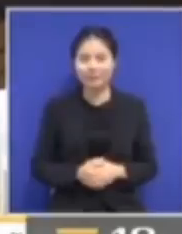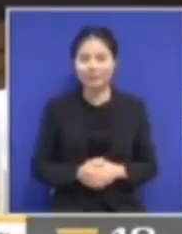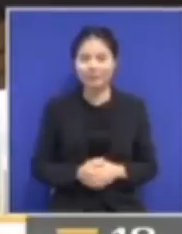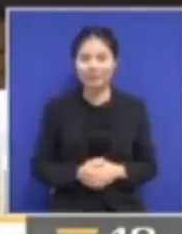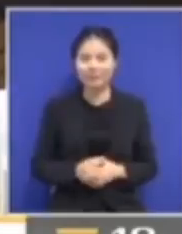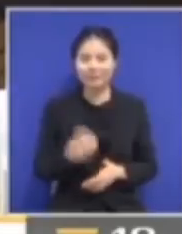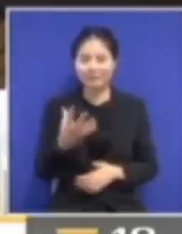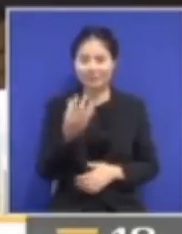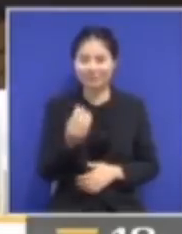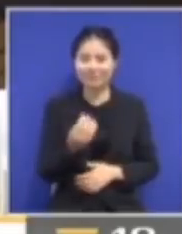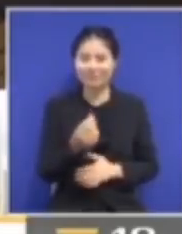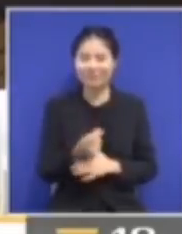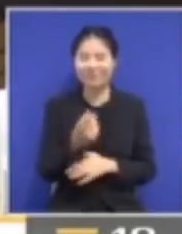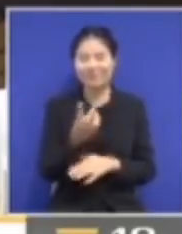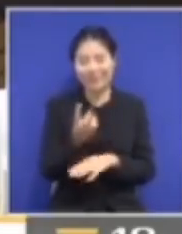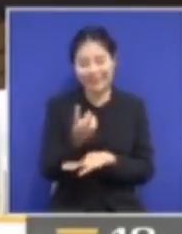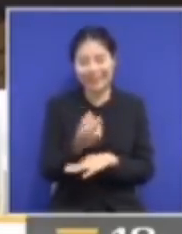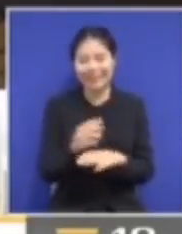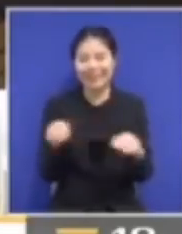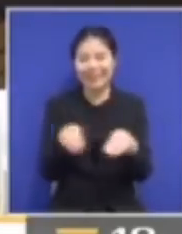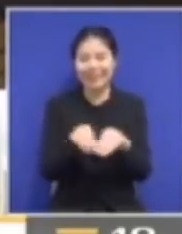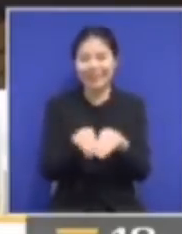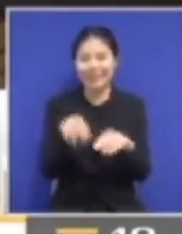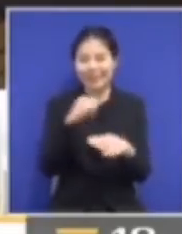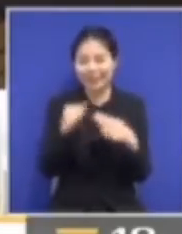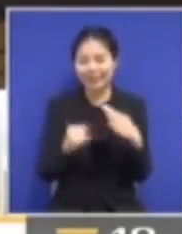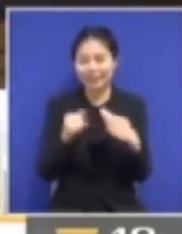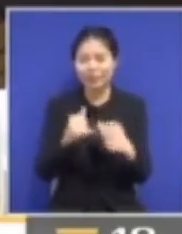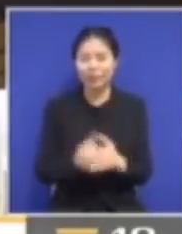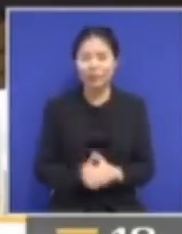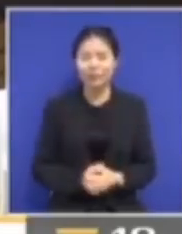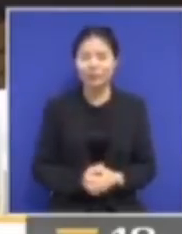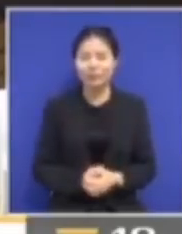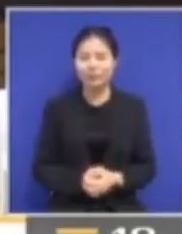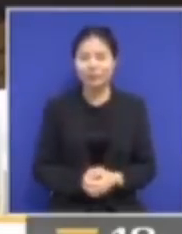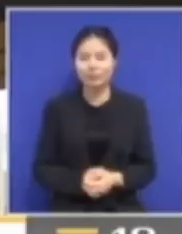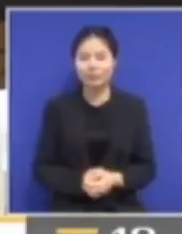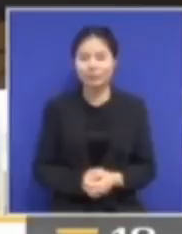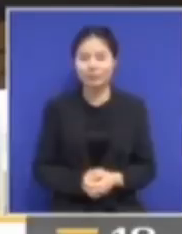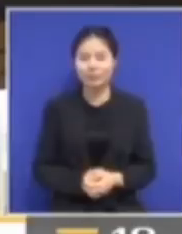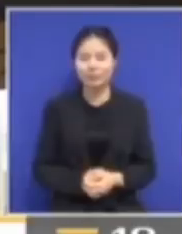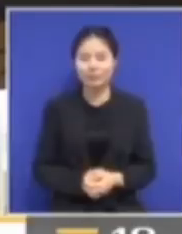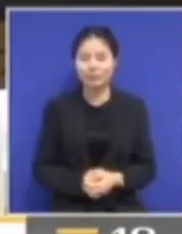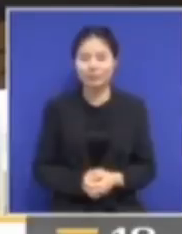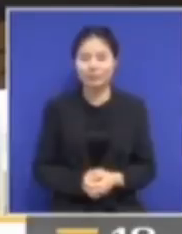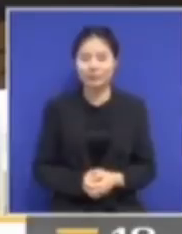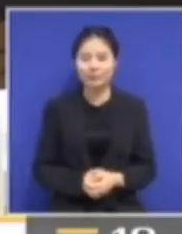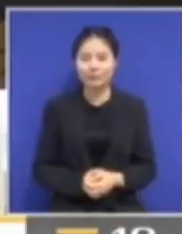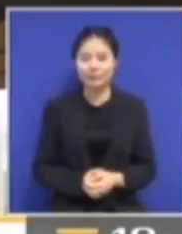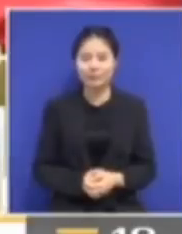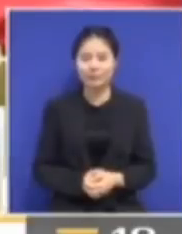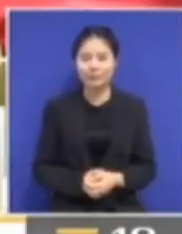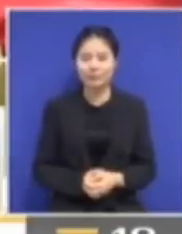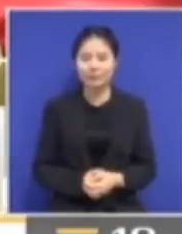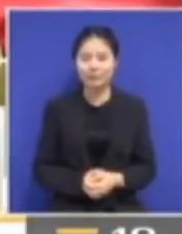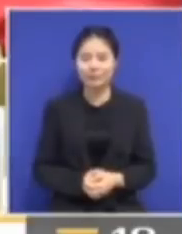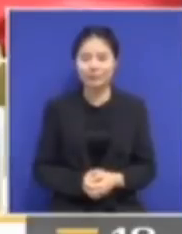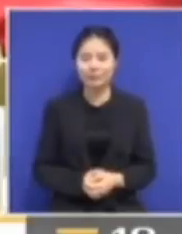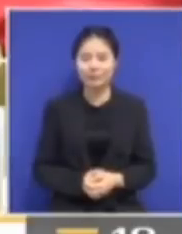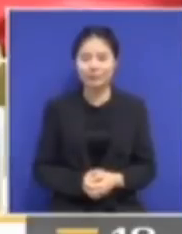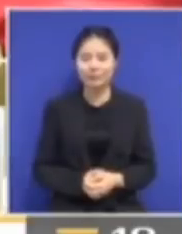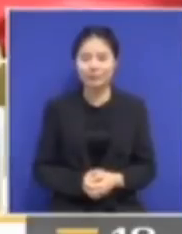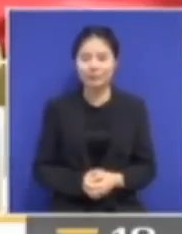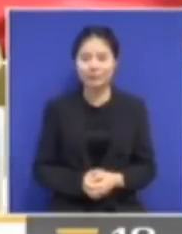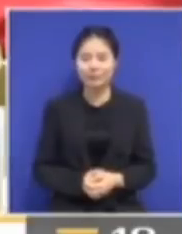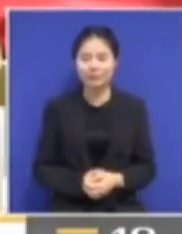เลยนิดเดียวเกือบจบเลยคร ับที่โยงไปถึงพูดง่ายๆพลเอกประยุทธ์จันทร์โอชา แต่ผมไม่ได้บอกพลเอกประยุทธ์นะแต่ว่าทีมง